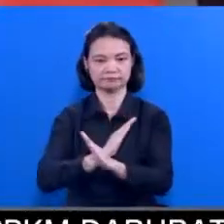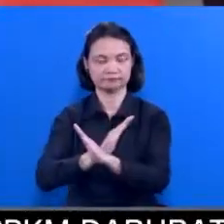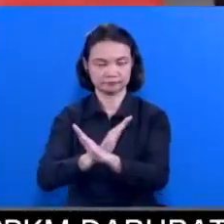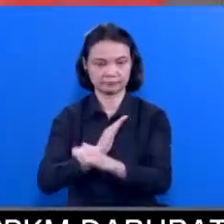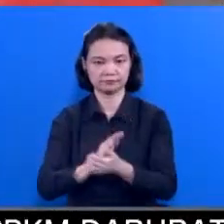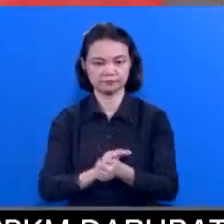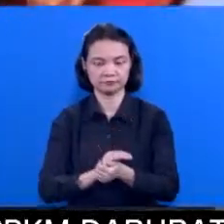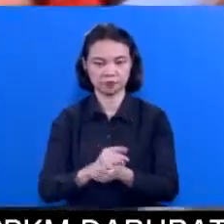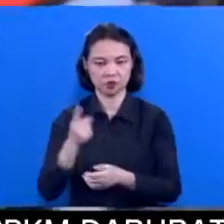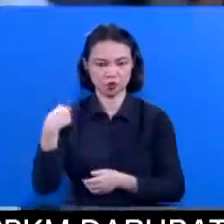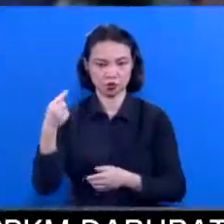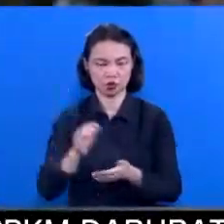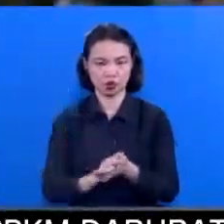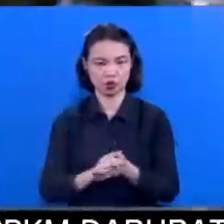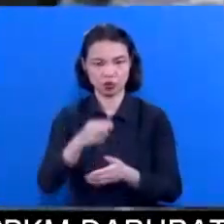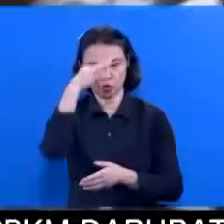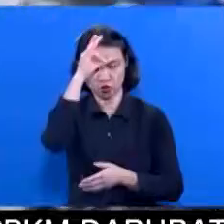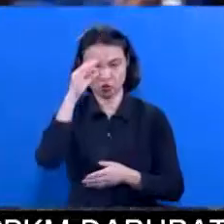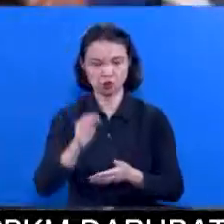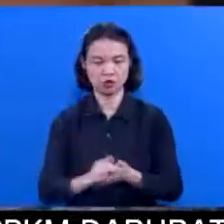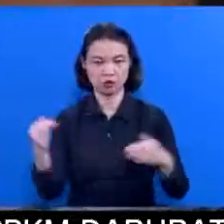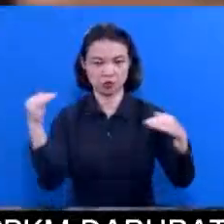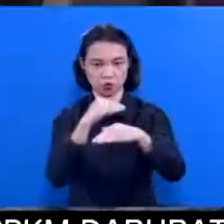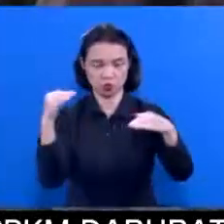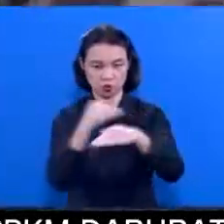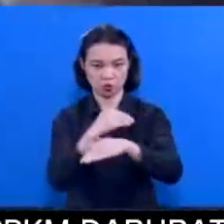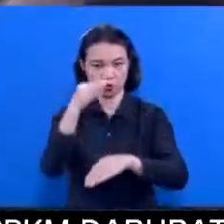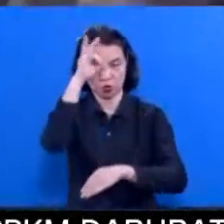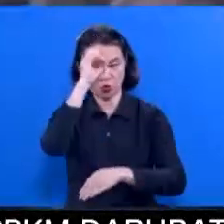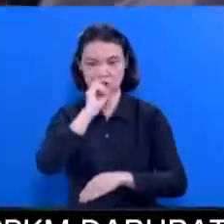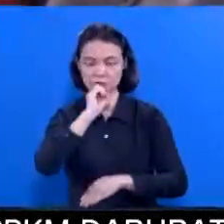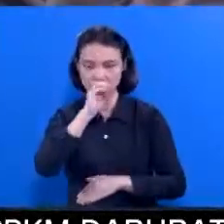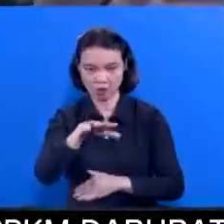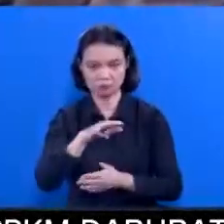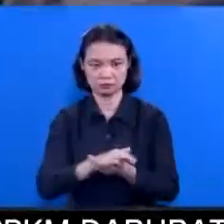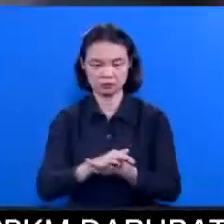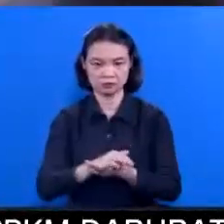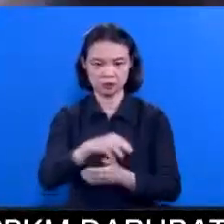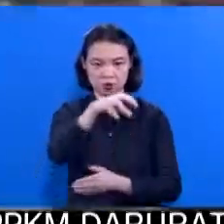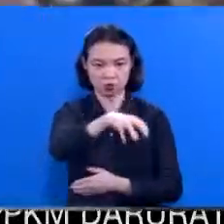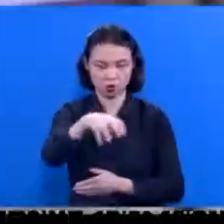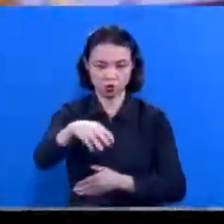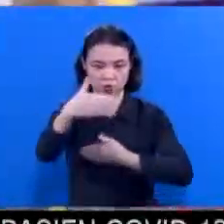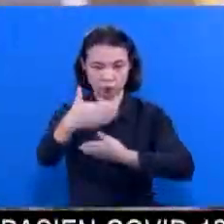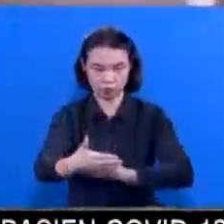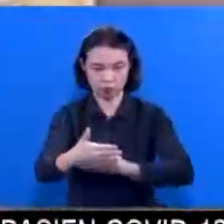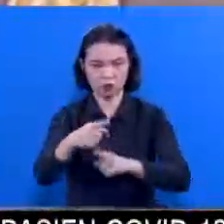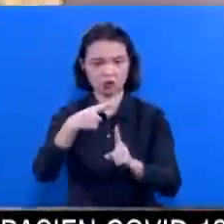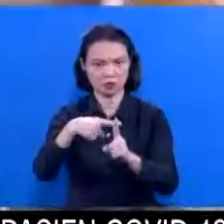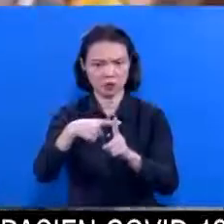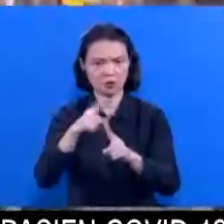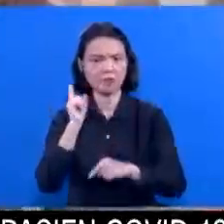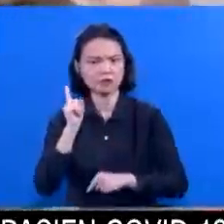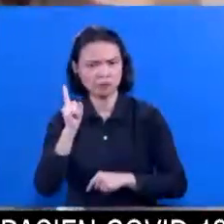Menurut Direktur Lalu Lintas Polda Metro Jaya, Komisaris Besar Polisi Sambodo Purnomo Yogo, titik penyekatan ditambah karena mobilitas